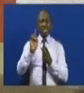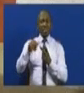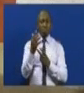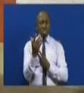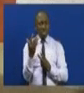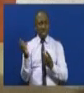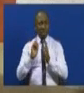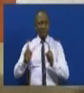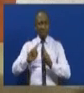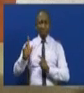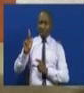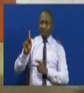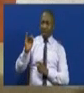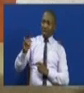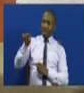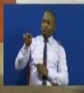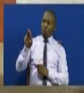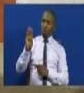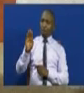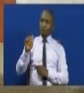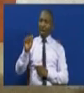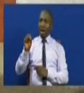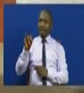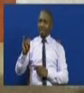lakini kivumbasi ambacho kinapatikana kwa wingi ni